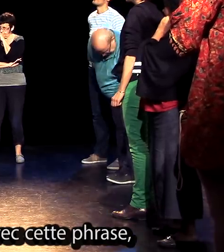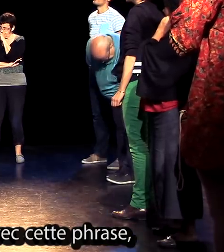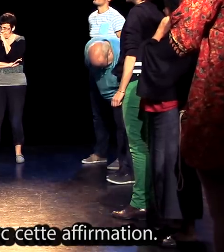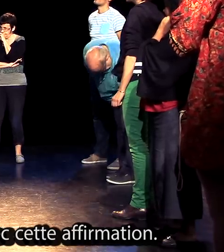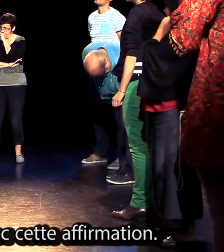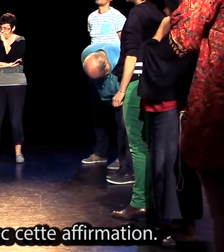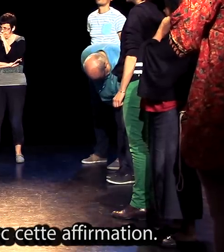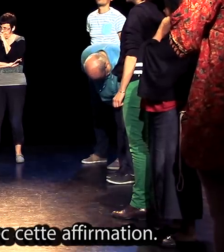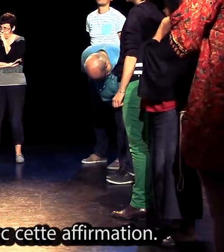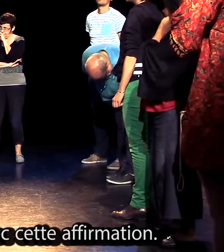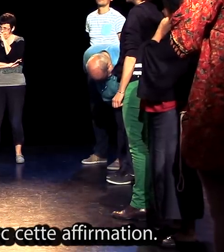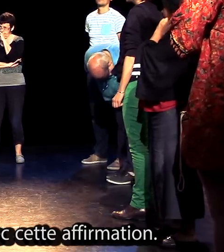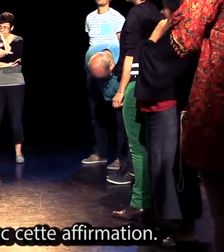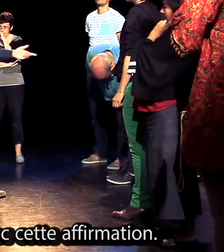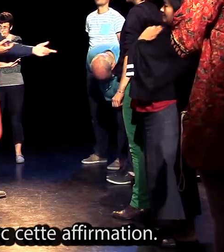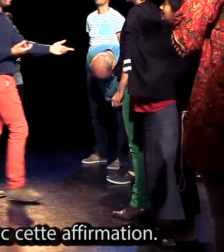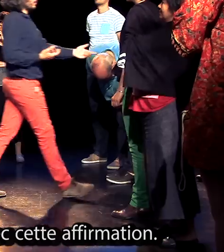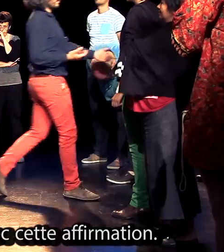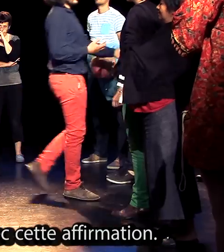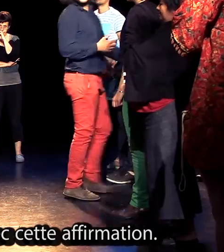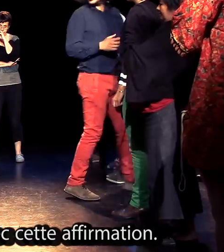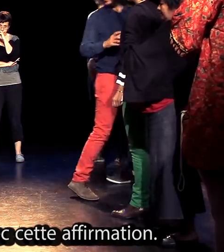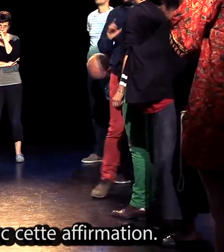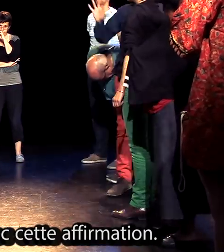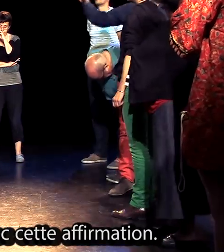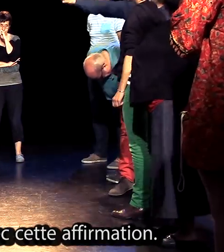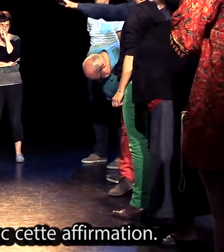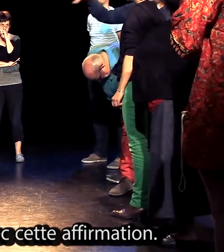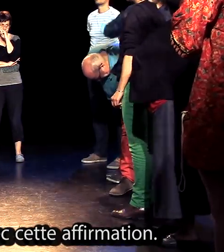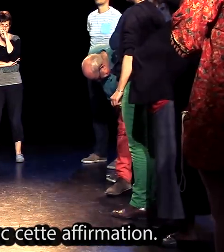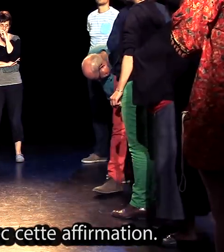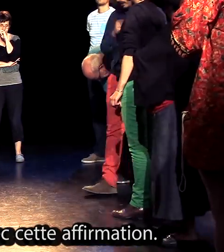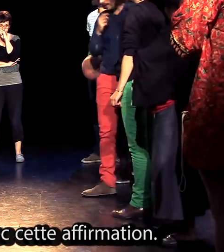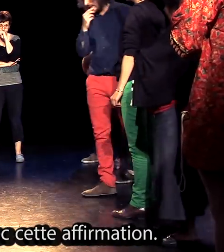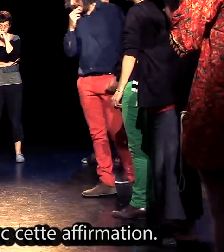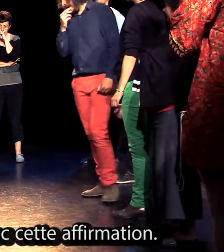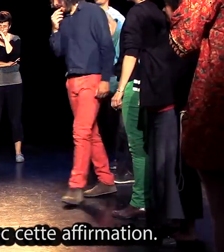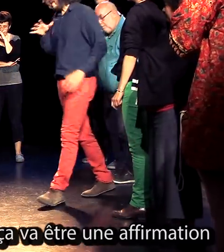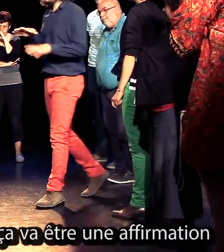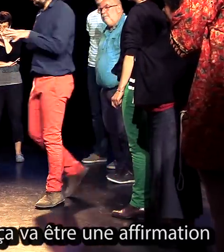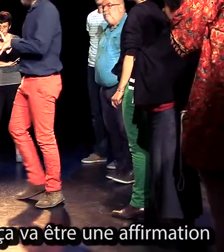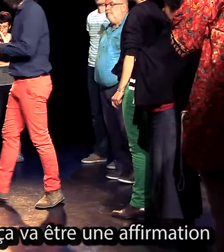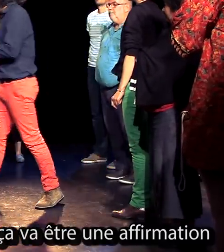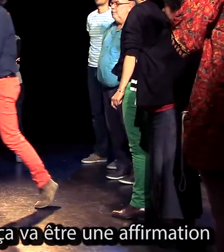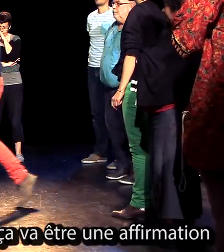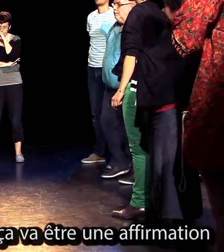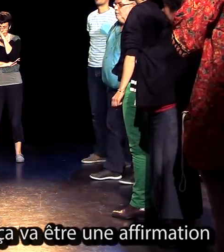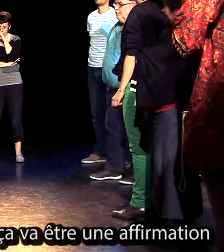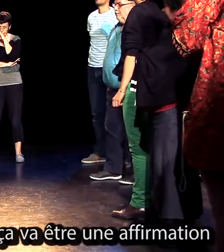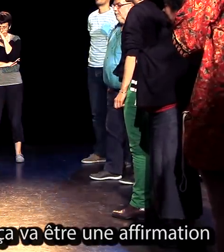l'affirmation, ou au contraire, en désaccord avec cette affirmation. Ok ? Là, c'est d'accord, là, c'est pas d'accord. Personne ne reste au